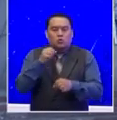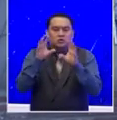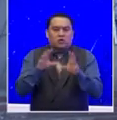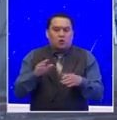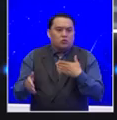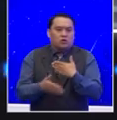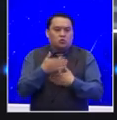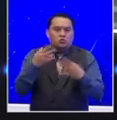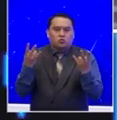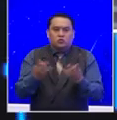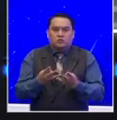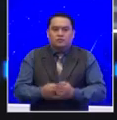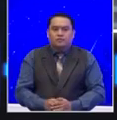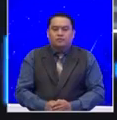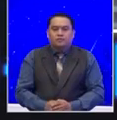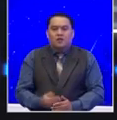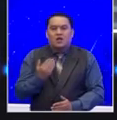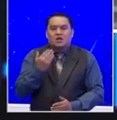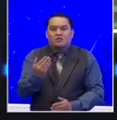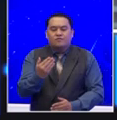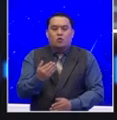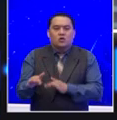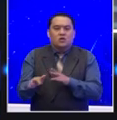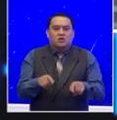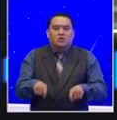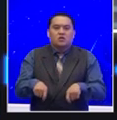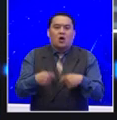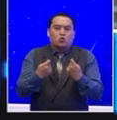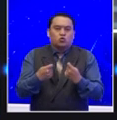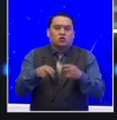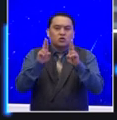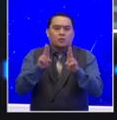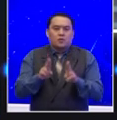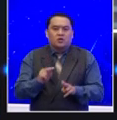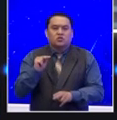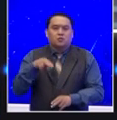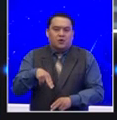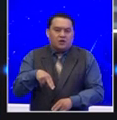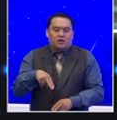законом. Его действия провоцируют нарушение правового порядка в условиях ЧП.